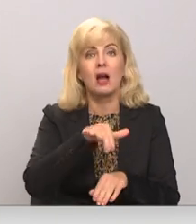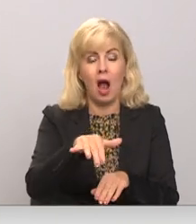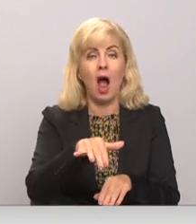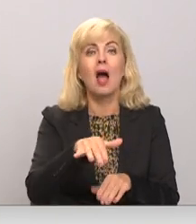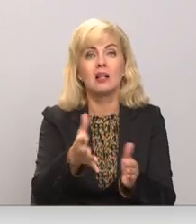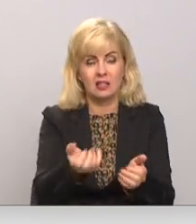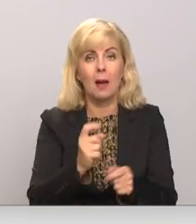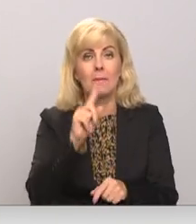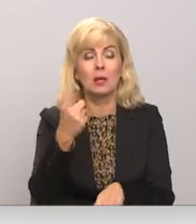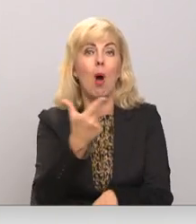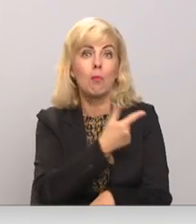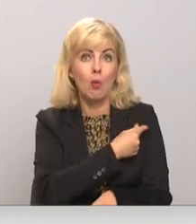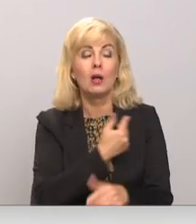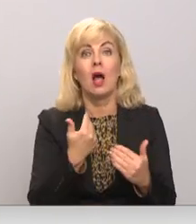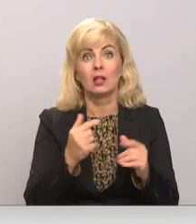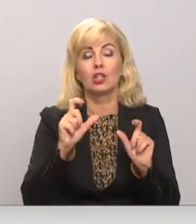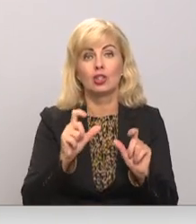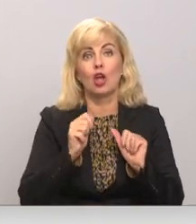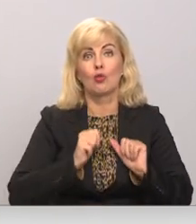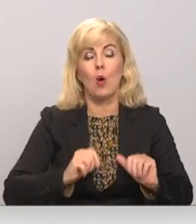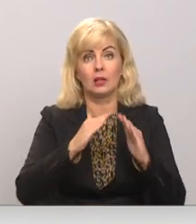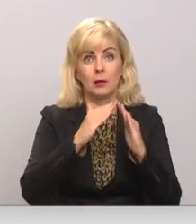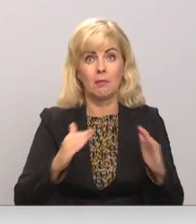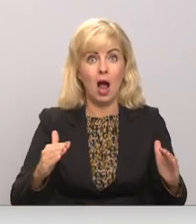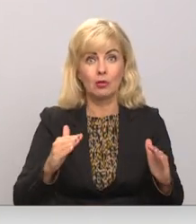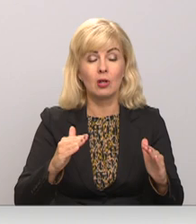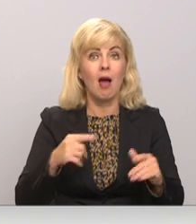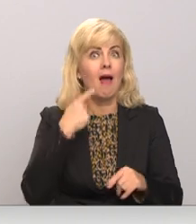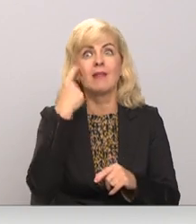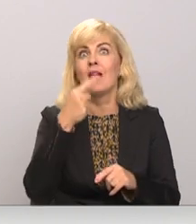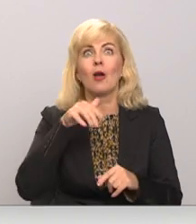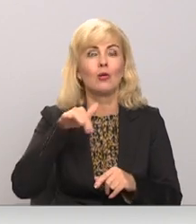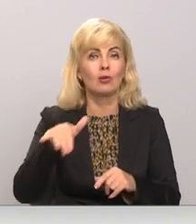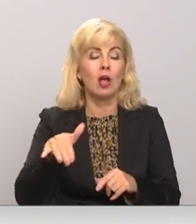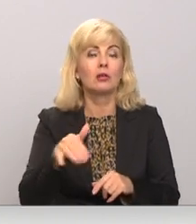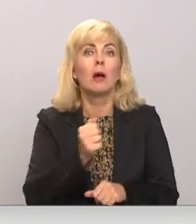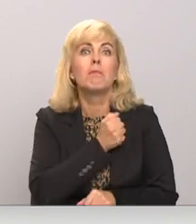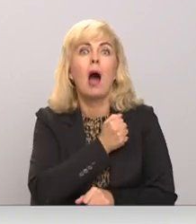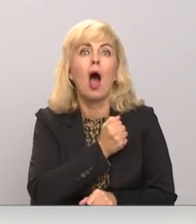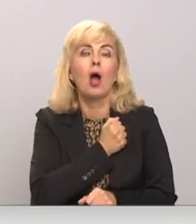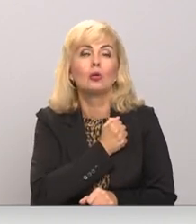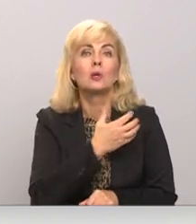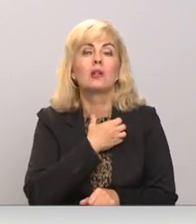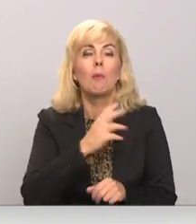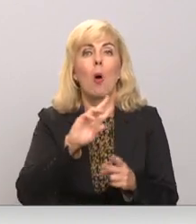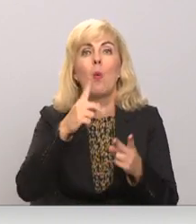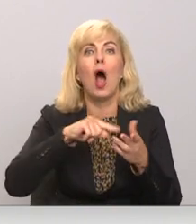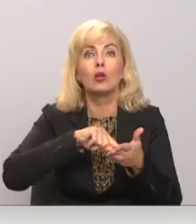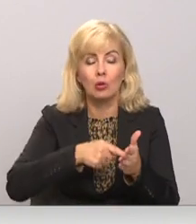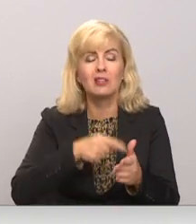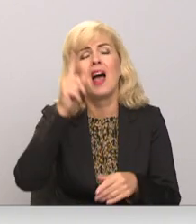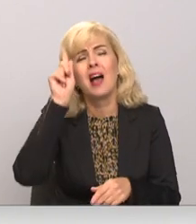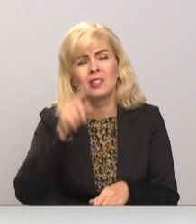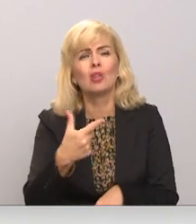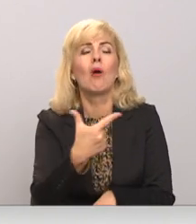pirmo poti. Nu, tagad es sēžu godīgi mājās un nesoli vairs. Es šausmīgi baidos saslimt otrreiz. Es zinu, ka nu, es esmu